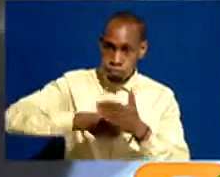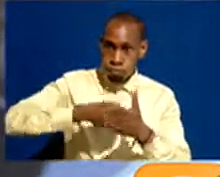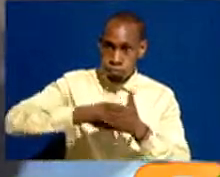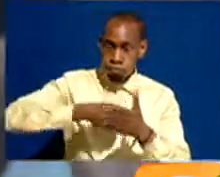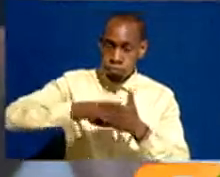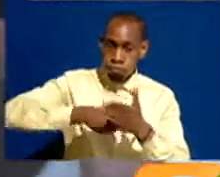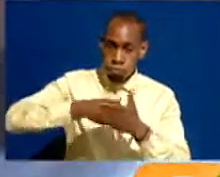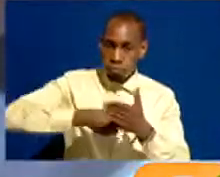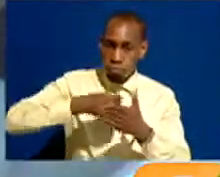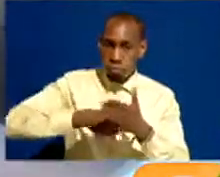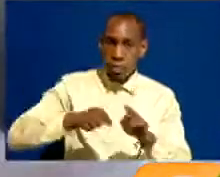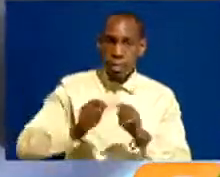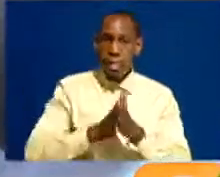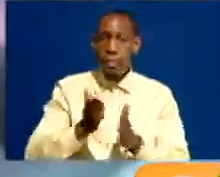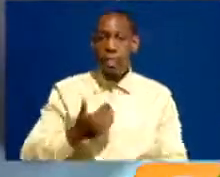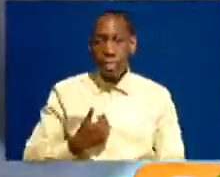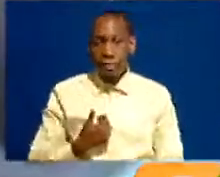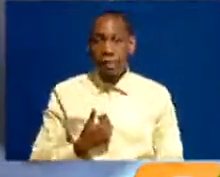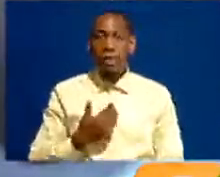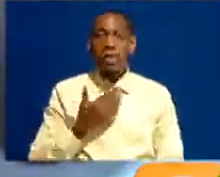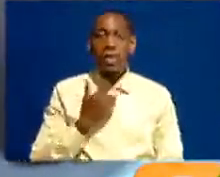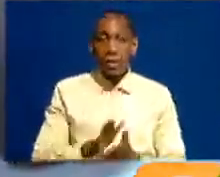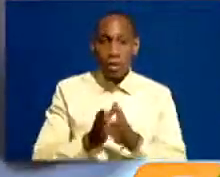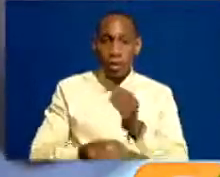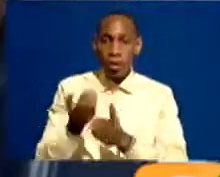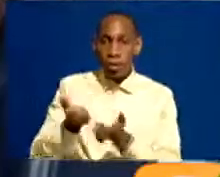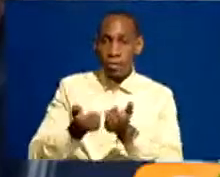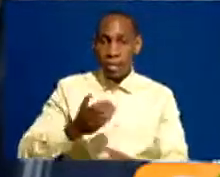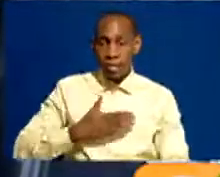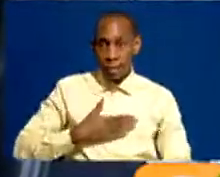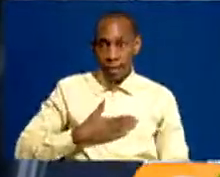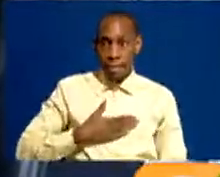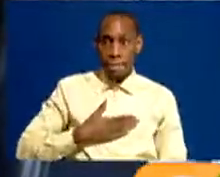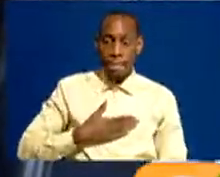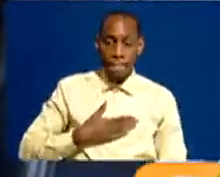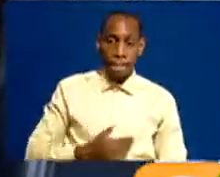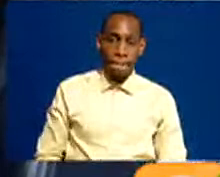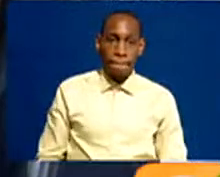na hiyo hamu ya kutaka pia mimi kuweka kazi yangu sasa.